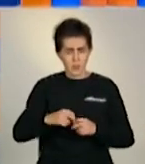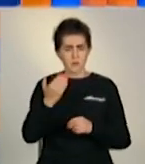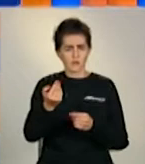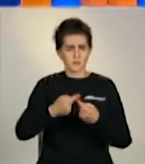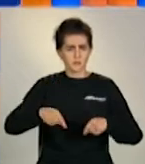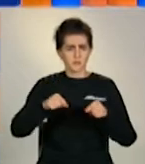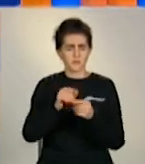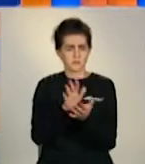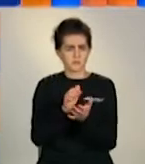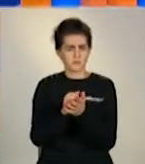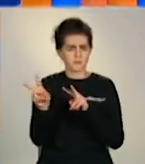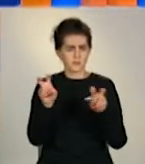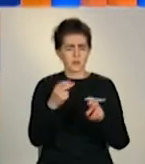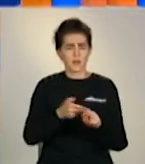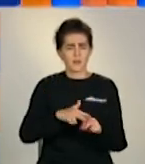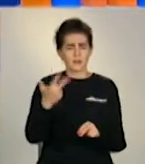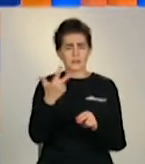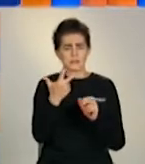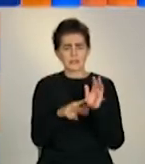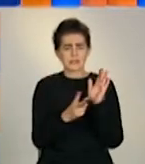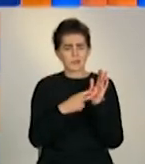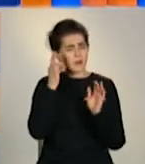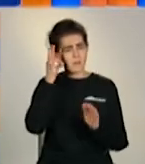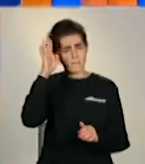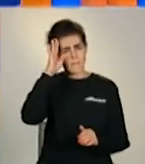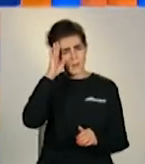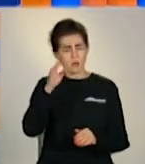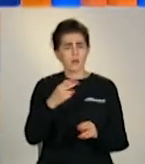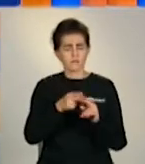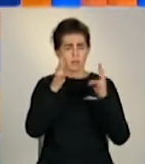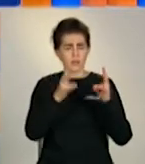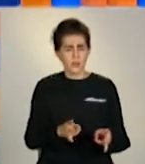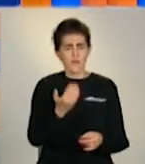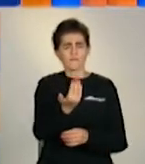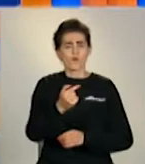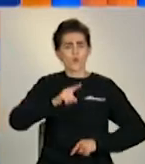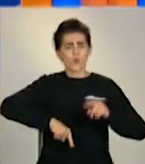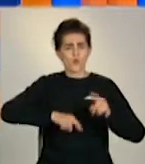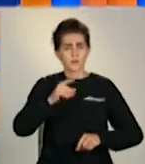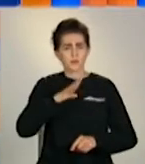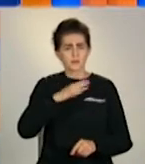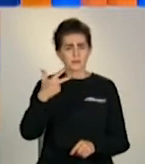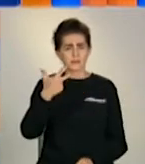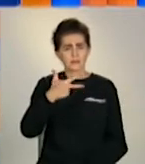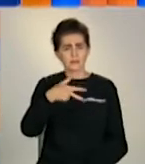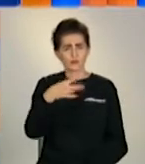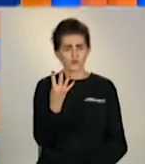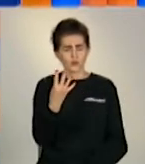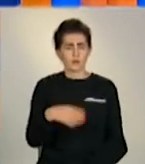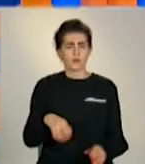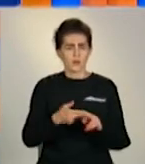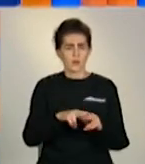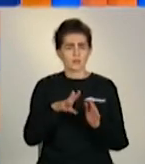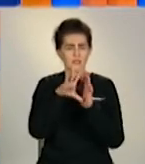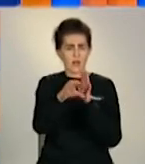Кане Корсо травмували 37-річного чоловіка, а його родича, якому було лише 34,